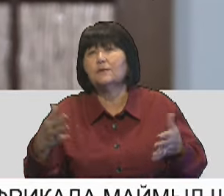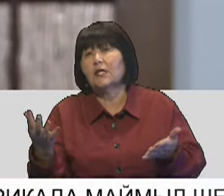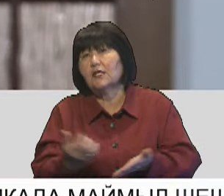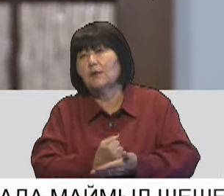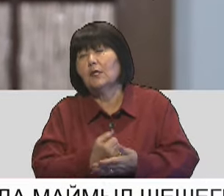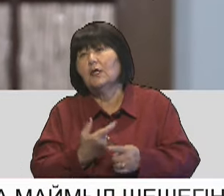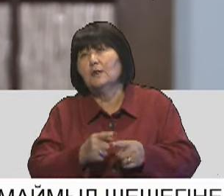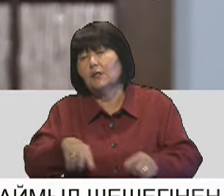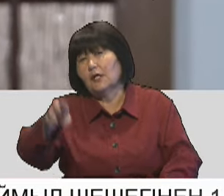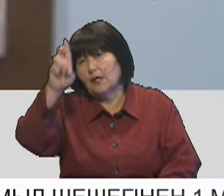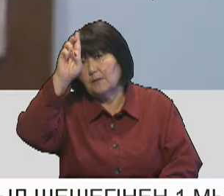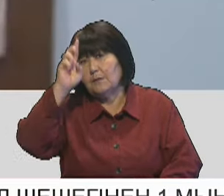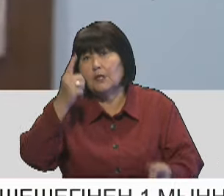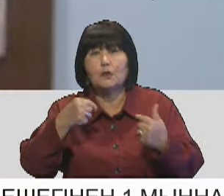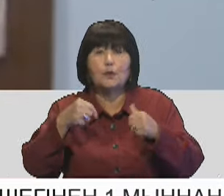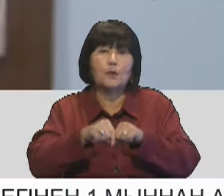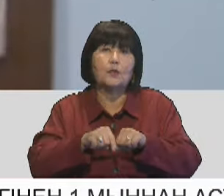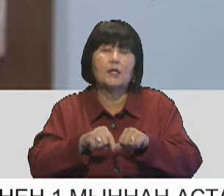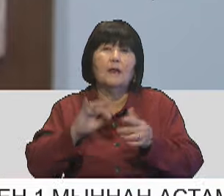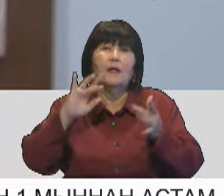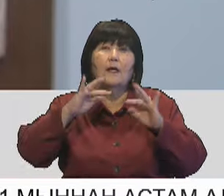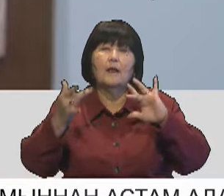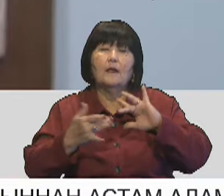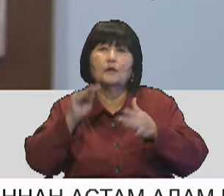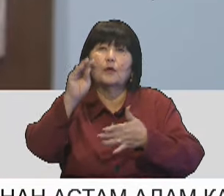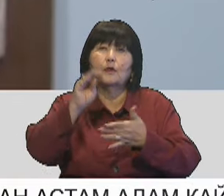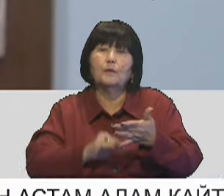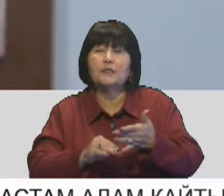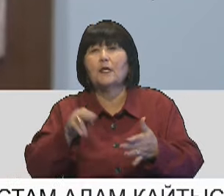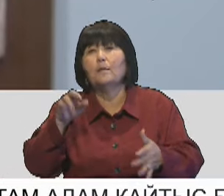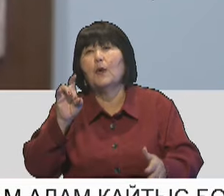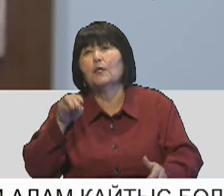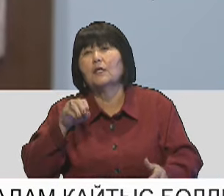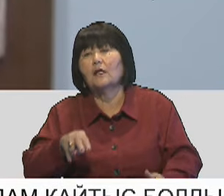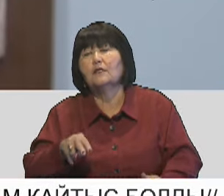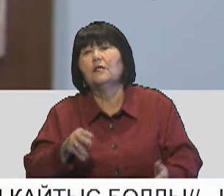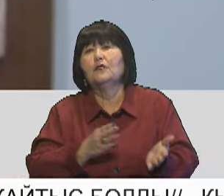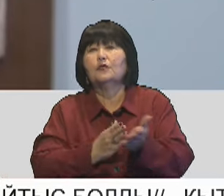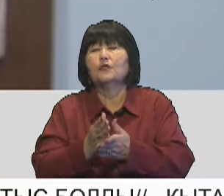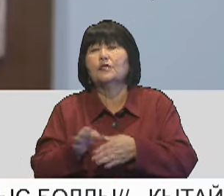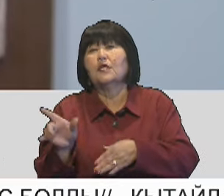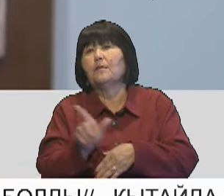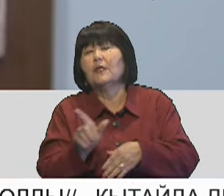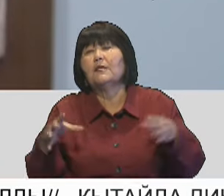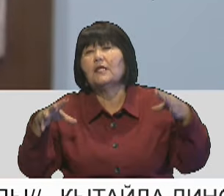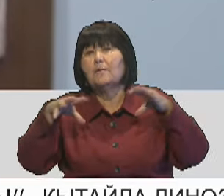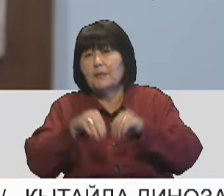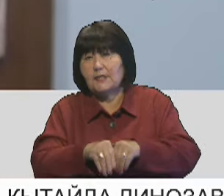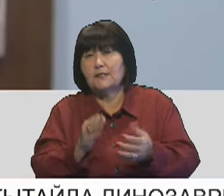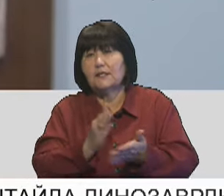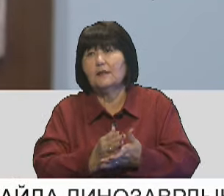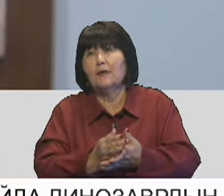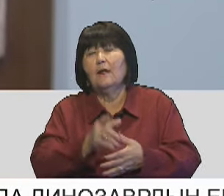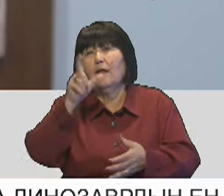Әсіресе мына мемлекеттік органдардың электронды базаларының да, электронды порталдарының, электронды жүйелерін бір-бірімен біріктіріп, мына